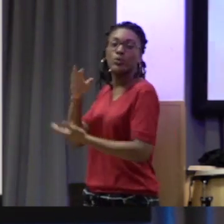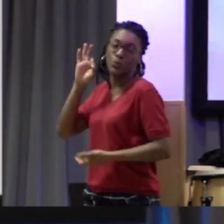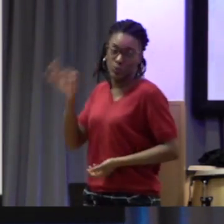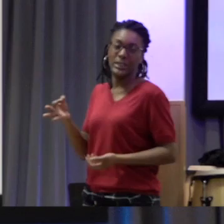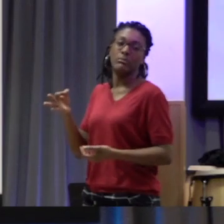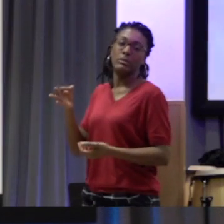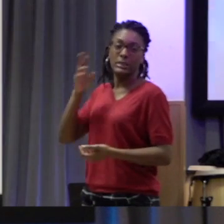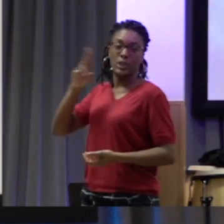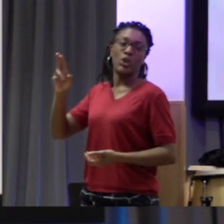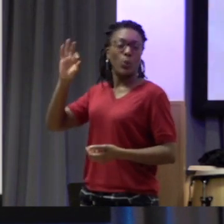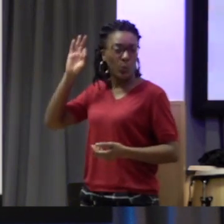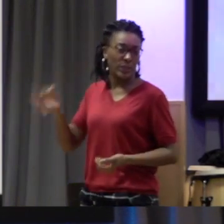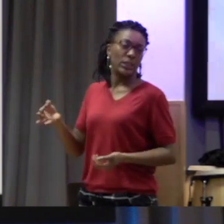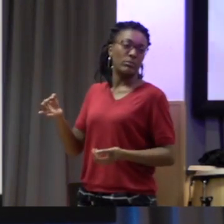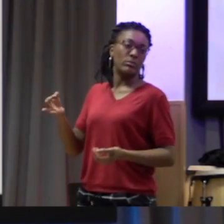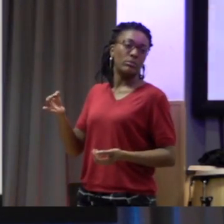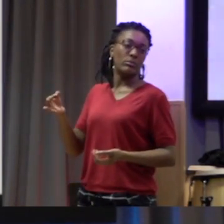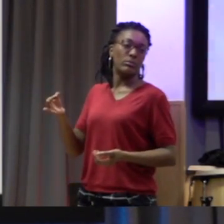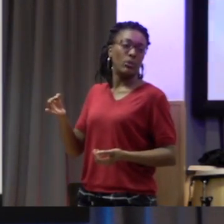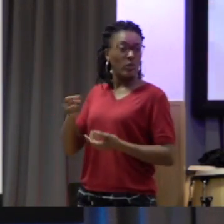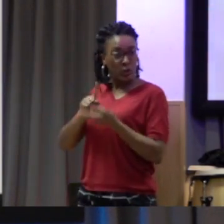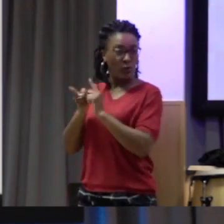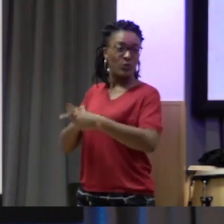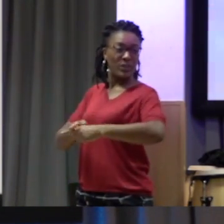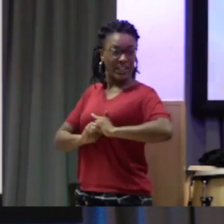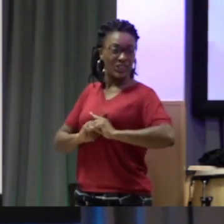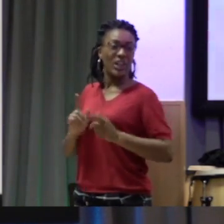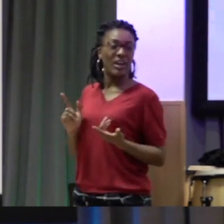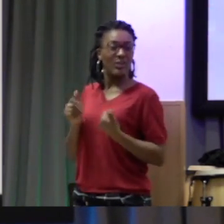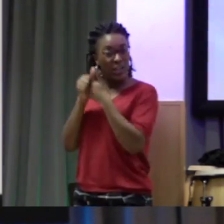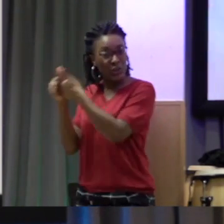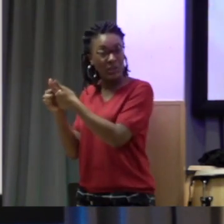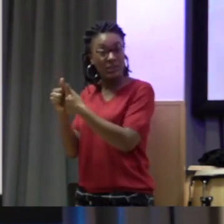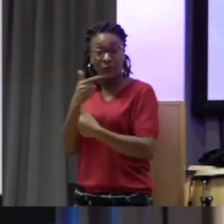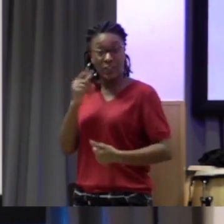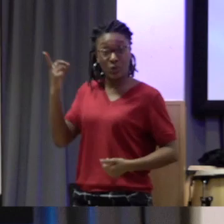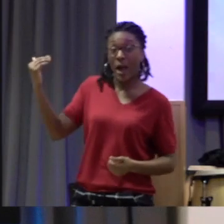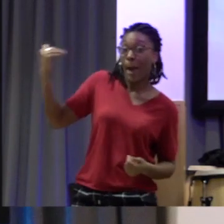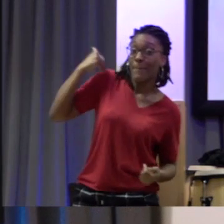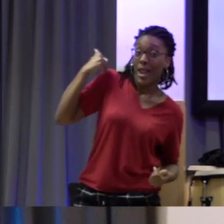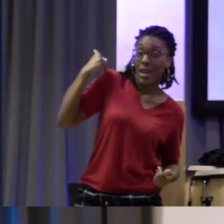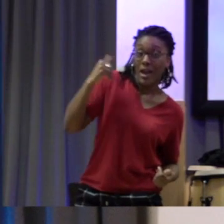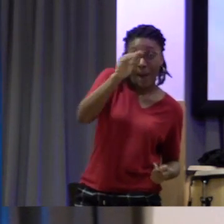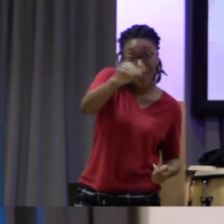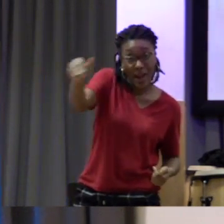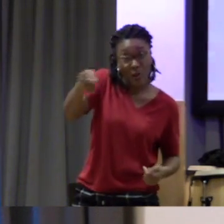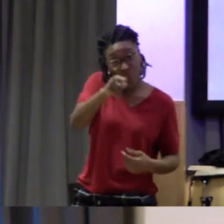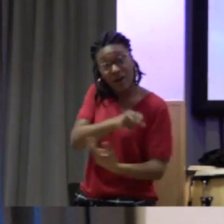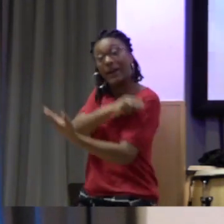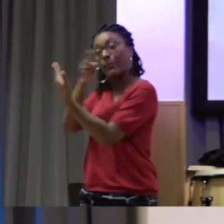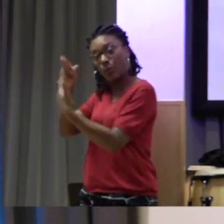Seigneur. Il a dit, venez. Donc on est venu. C'est un appel. On a répondu à cet appel.